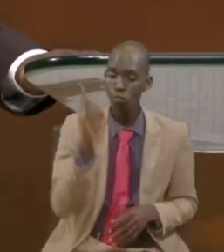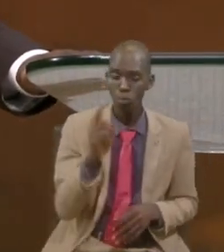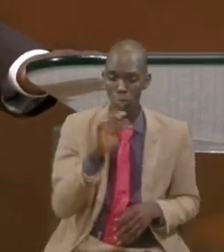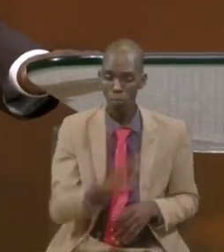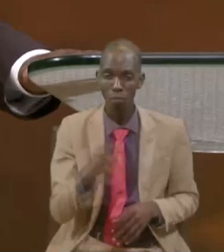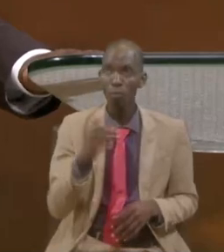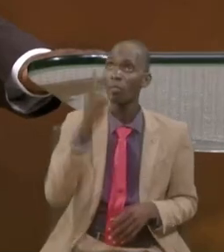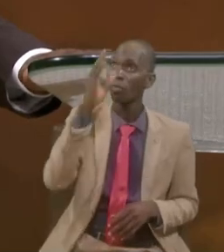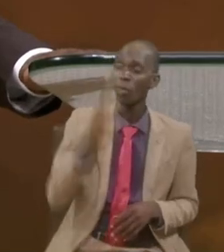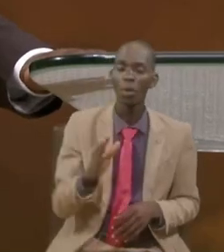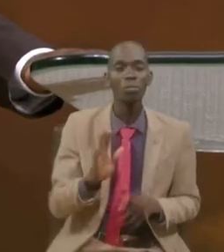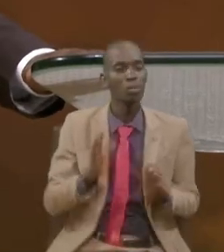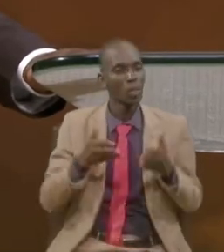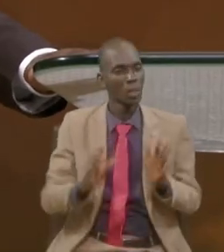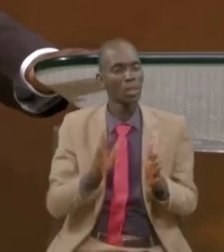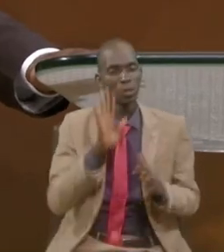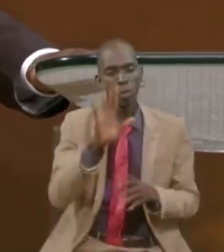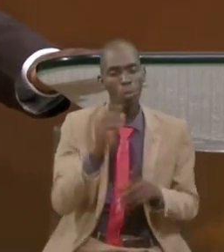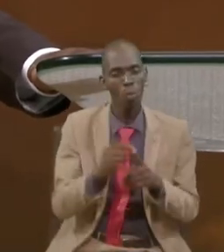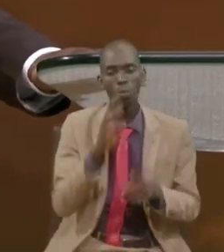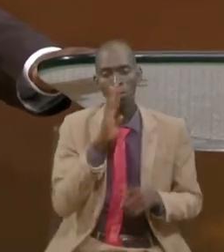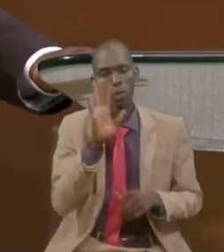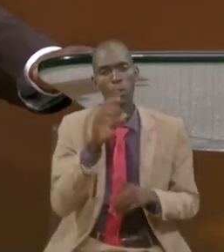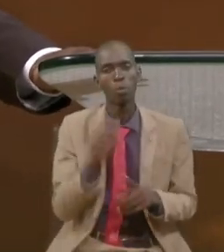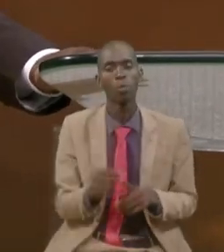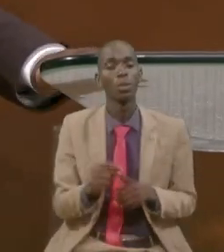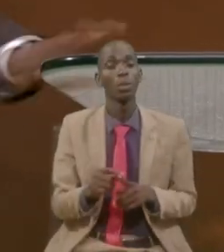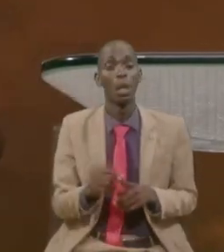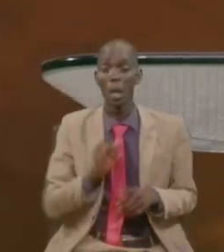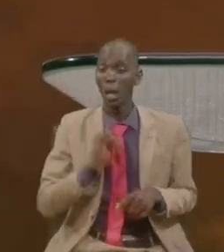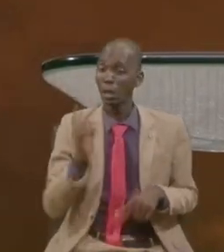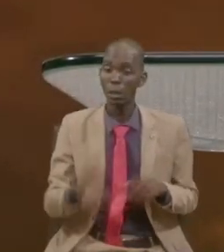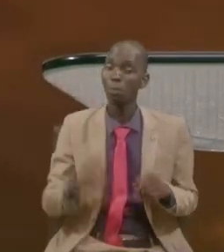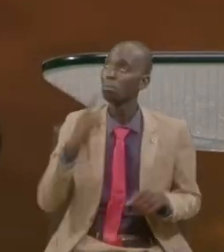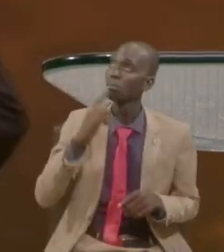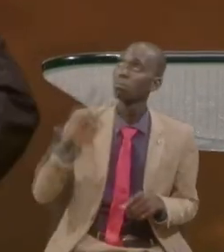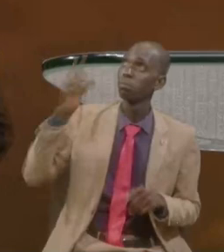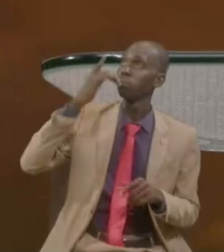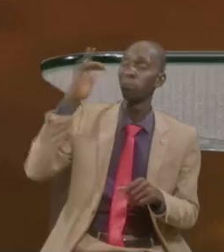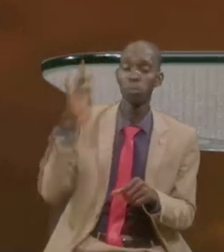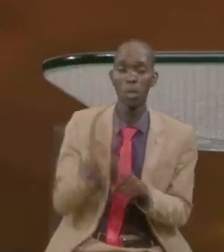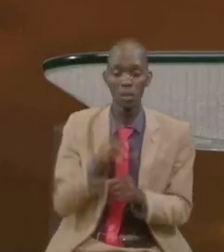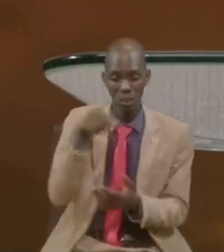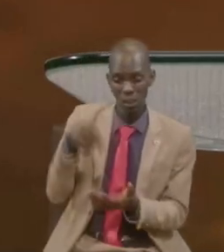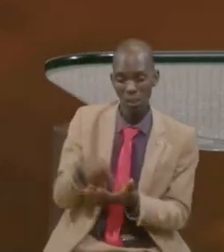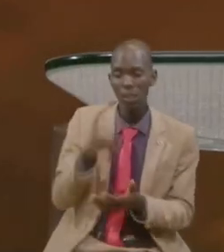parole. Je suis enfant de Dieu, je ne peux pas vous mentir. Voici ce qui s'est passé.